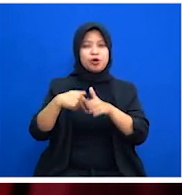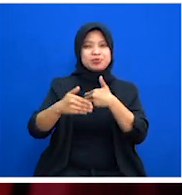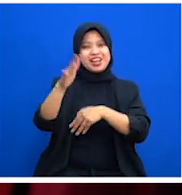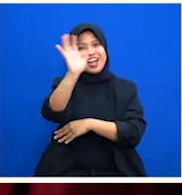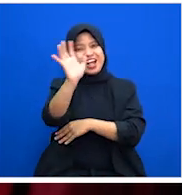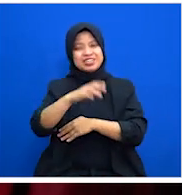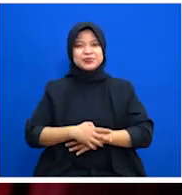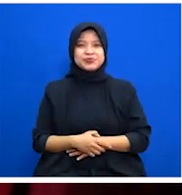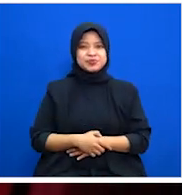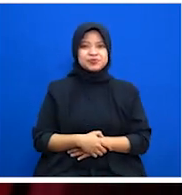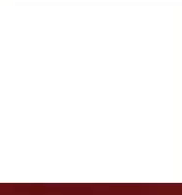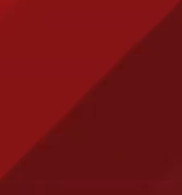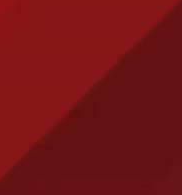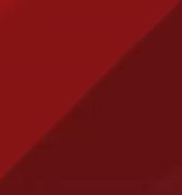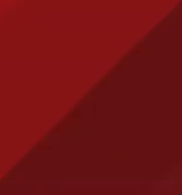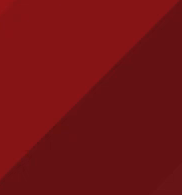Nok